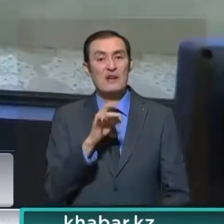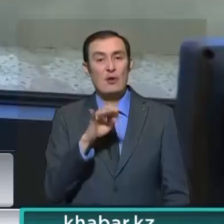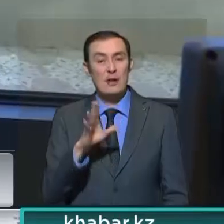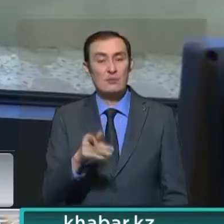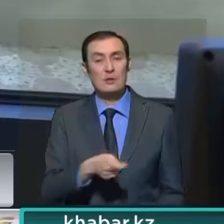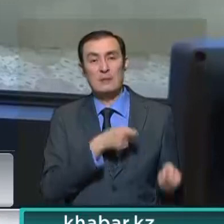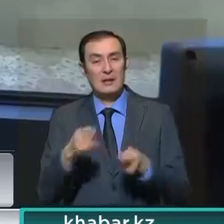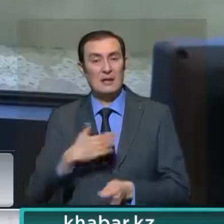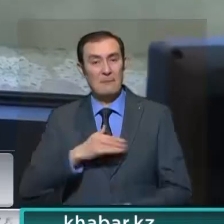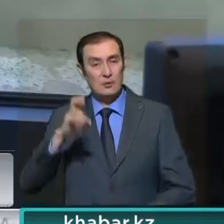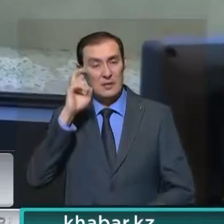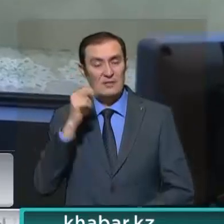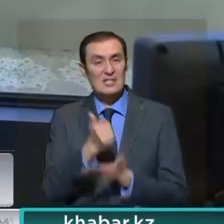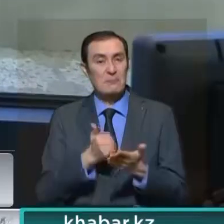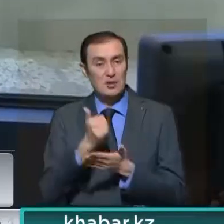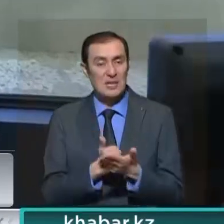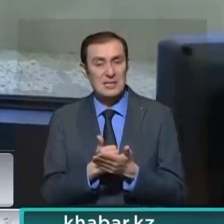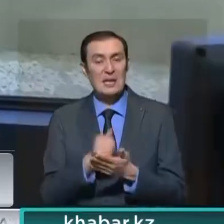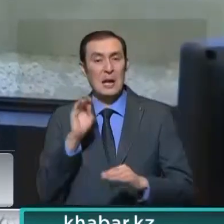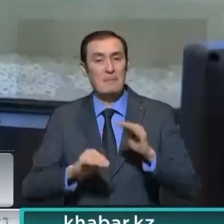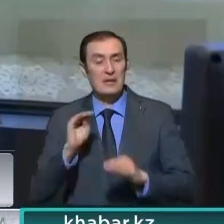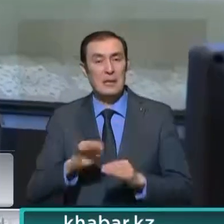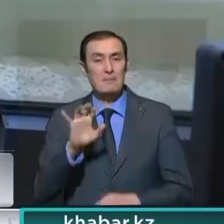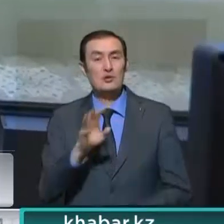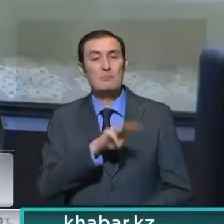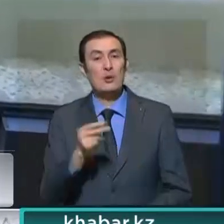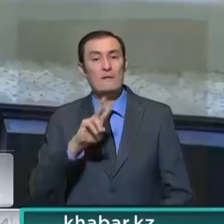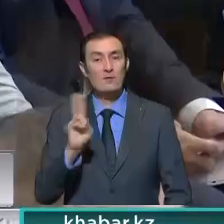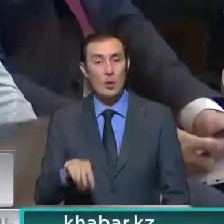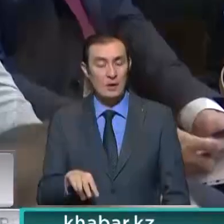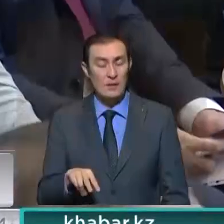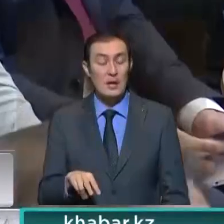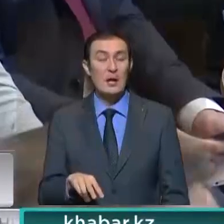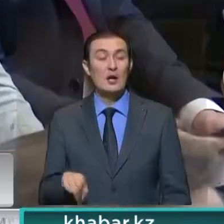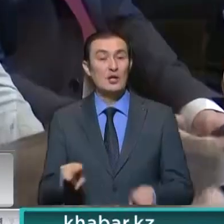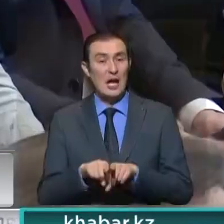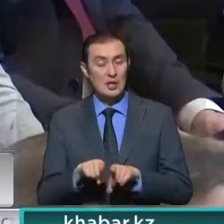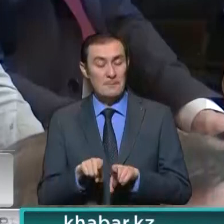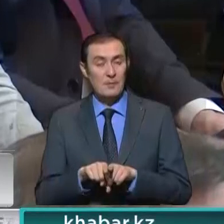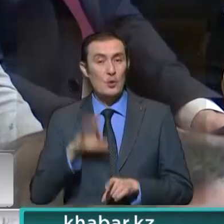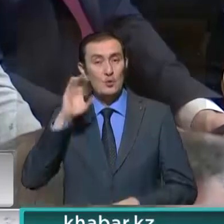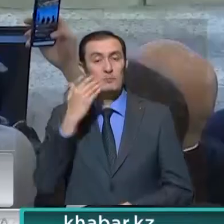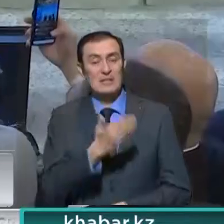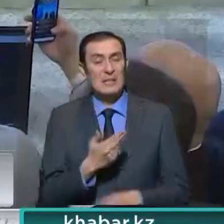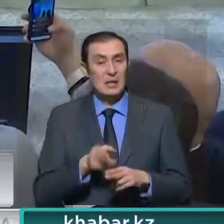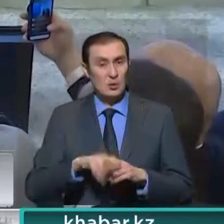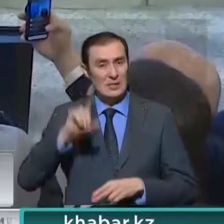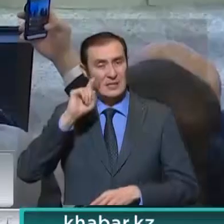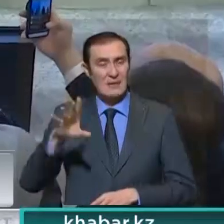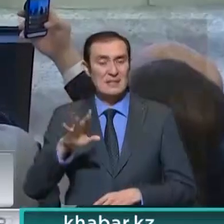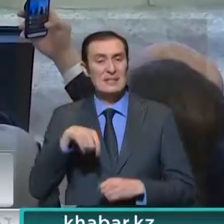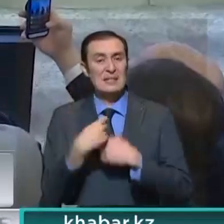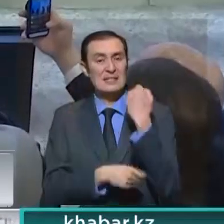страну машина комплекты и некоторые компоненты на 500 миллионов долларов более того Узбекистан который славится